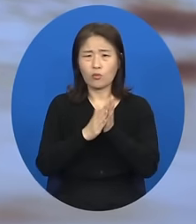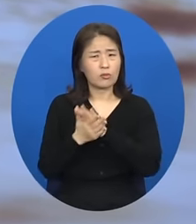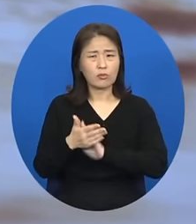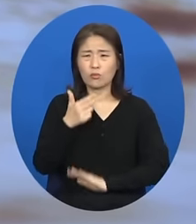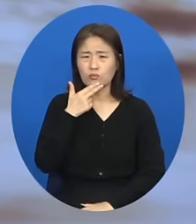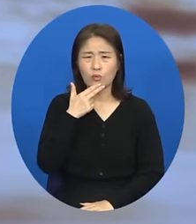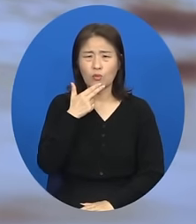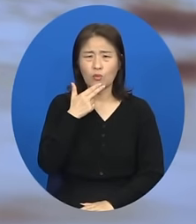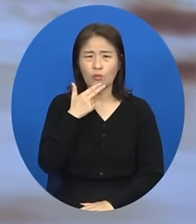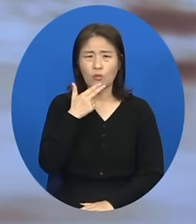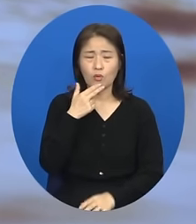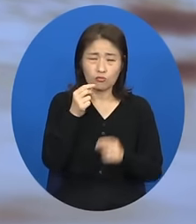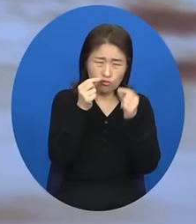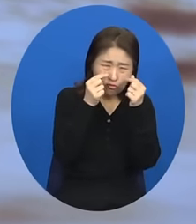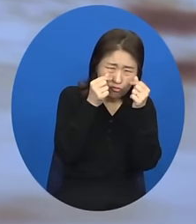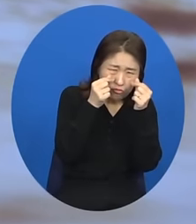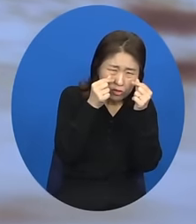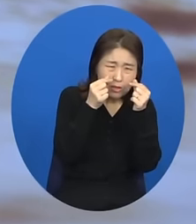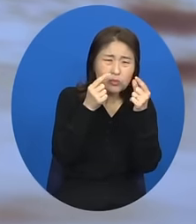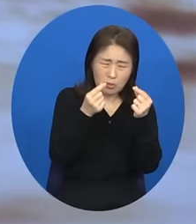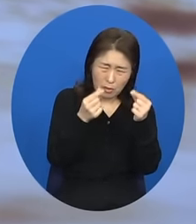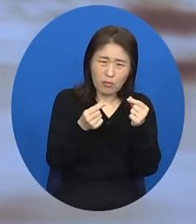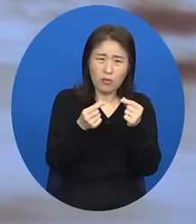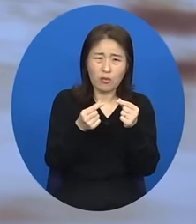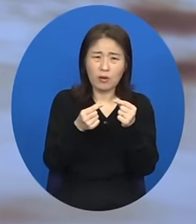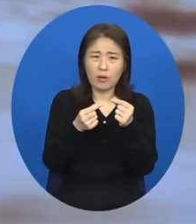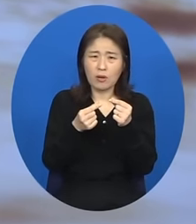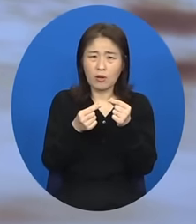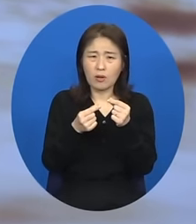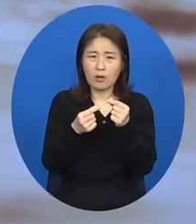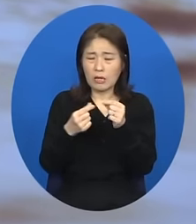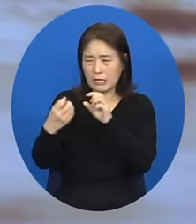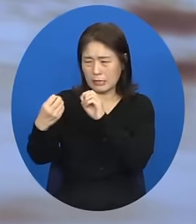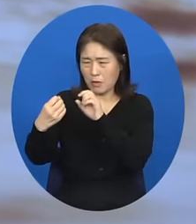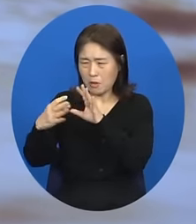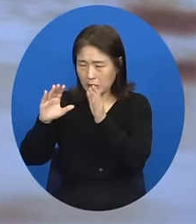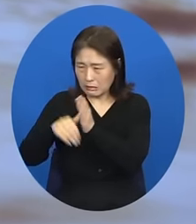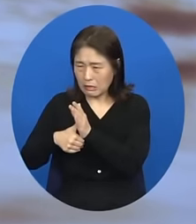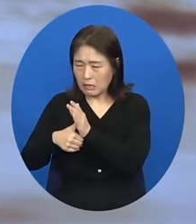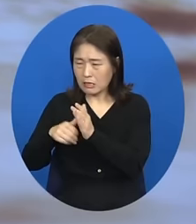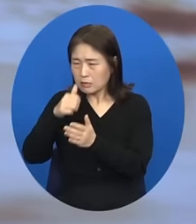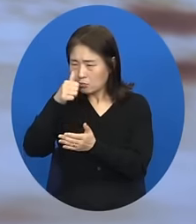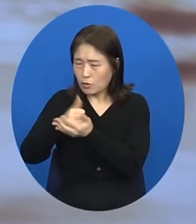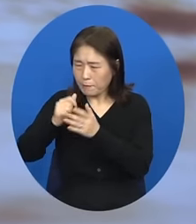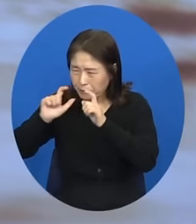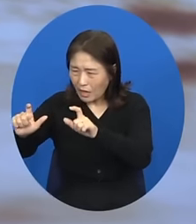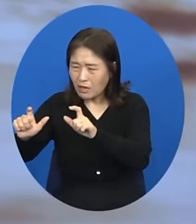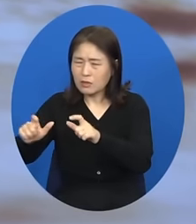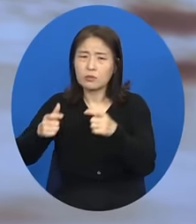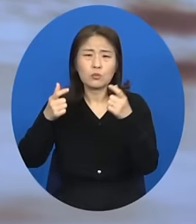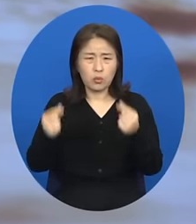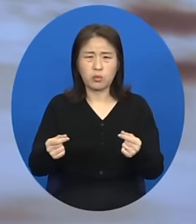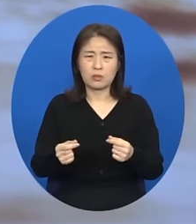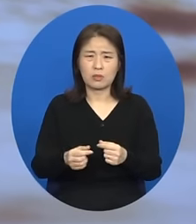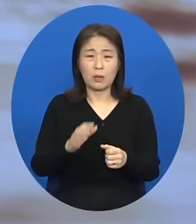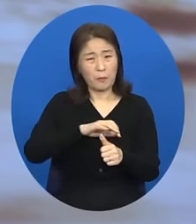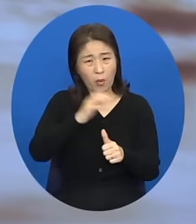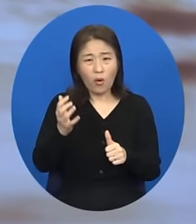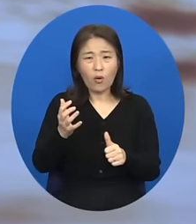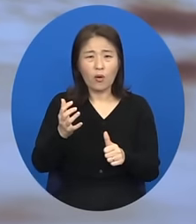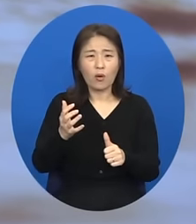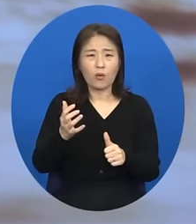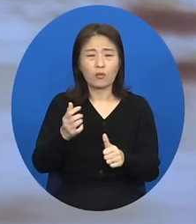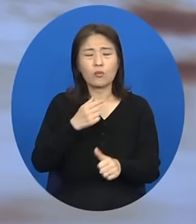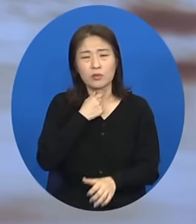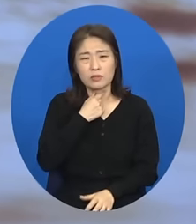똑같이 눈치 보고요, 똑같이 대화를 나눌 때 정죄하는 마음이 계속 일어났습니다. 벗어나고 싶었어요. 저는